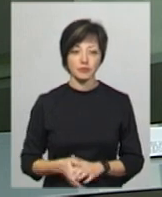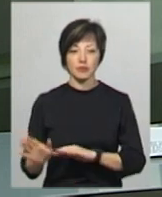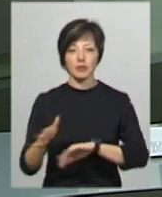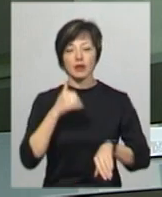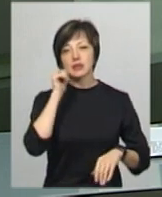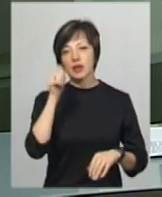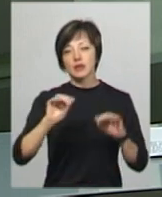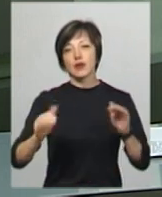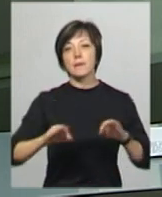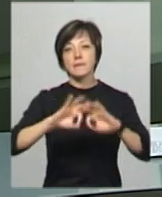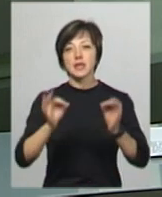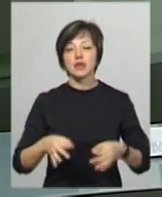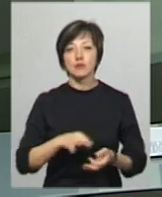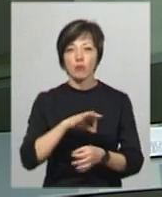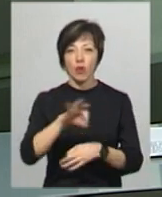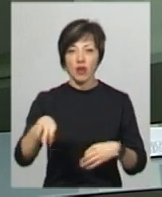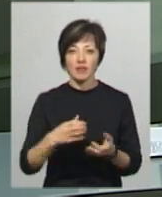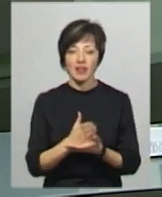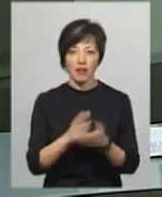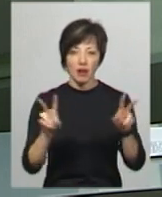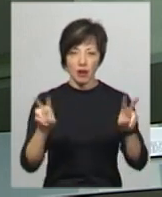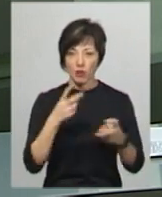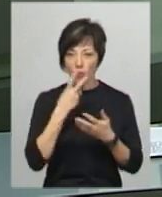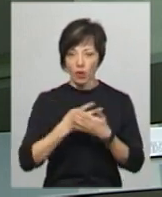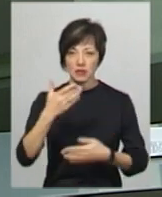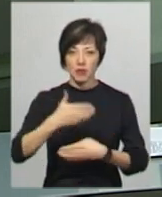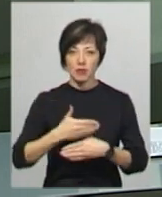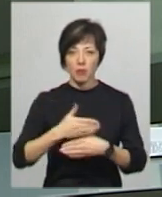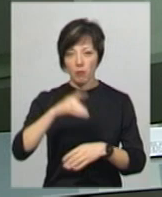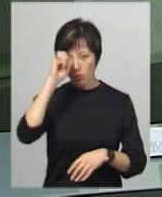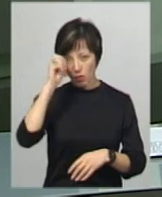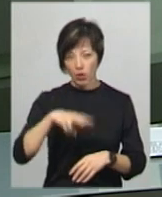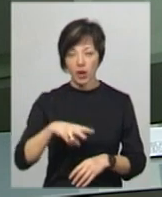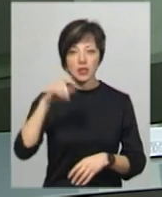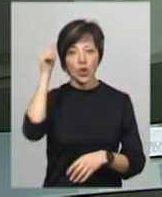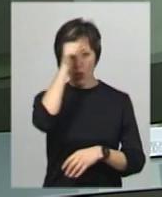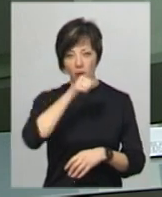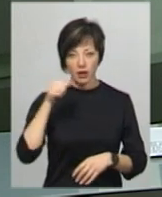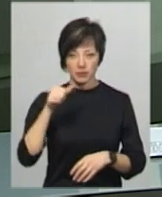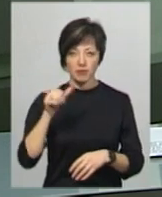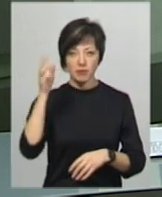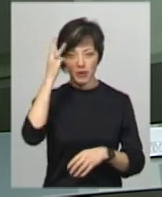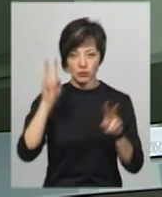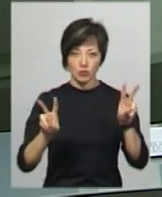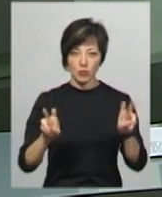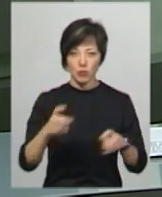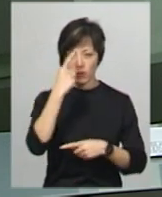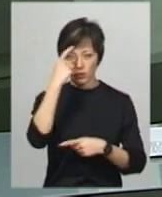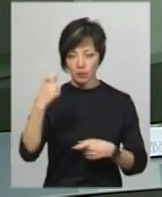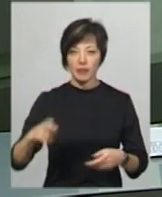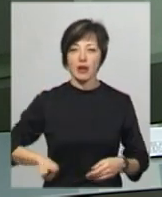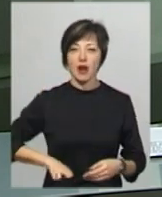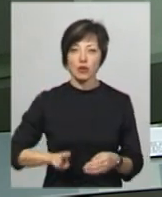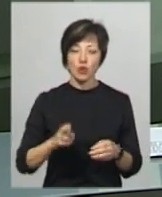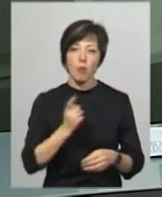Завтра в рамках мистецького проєкту «Ветерани» відбудеться показ драми «Прокляті роки» у Хмельницькому. Про це повідомив директор монотеатру «КУТ»